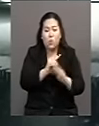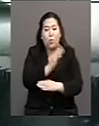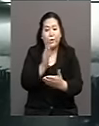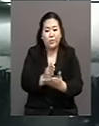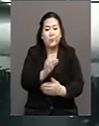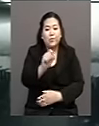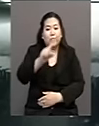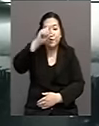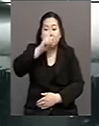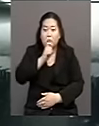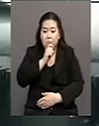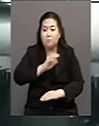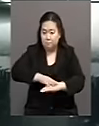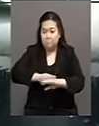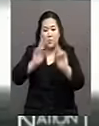ดา์นี้